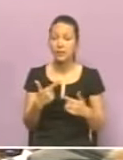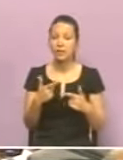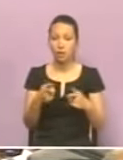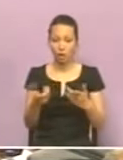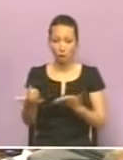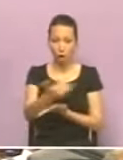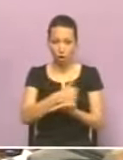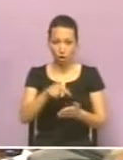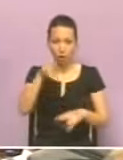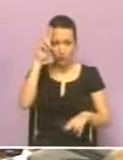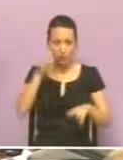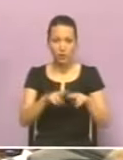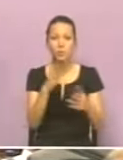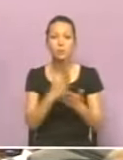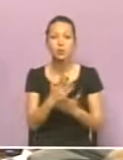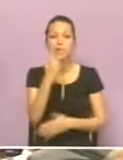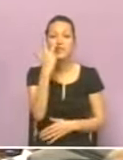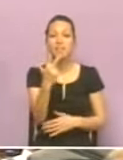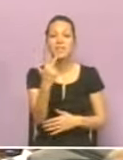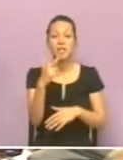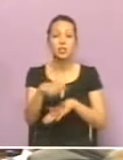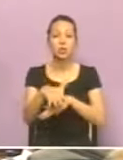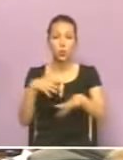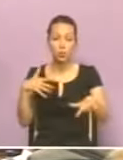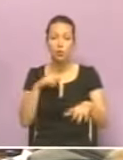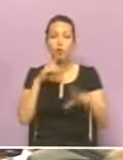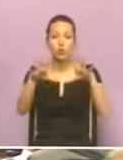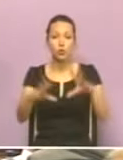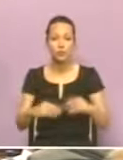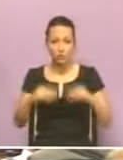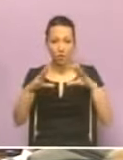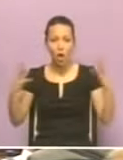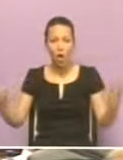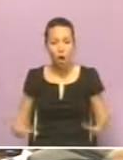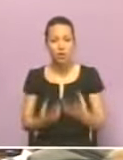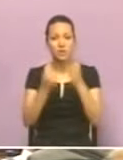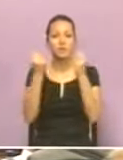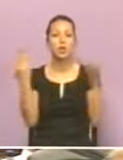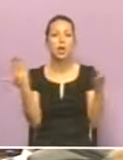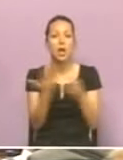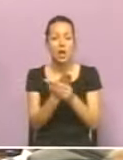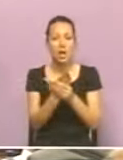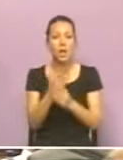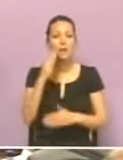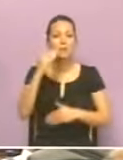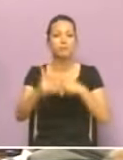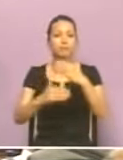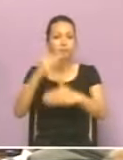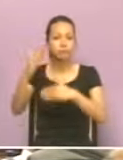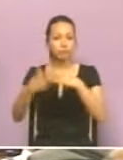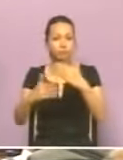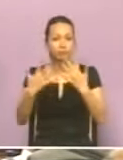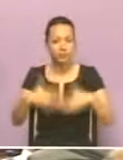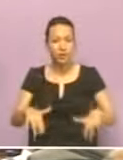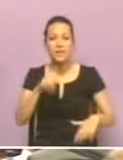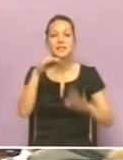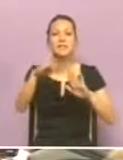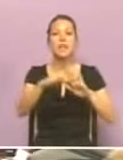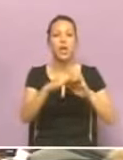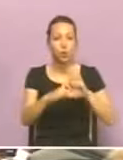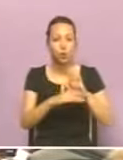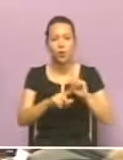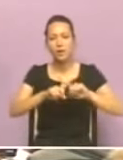ove odluke imati još najmanje 3 skupštine koje će usvajati i osnivačka akta budućih preduzeća i statute i razna